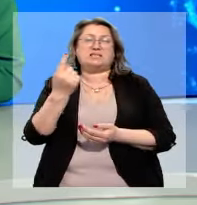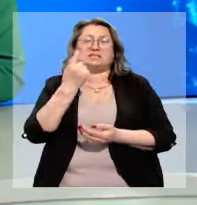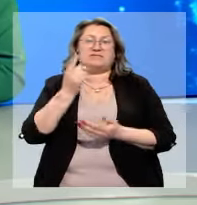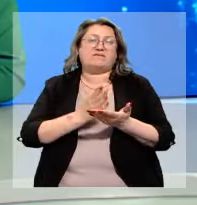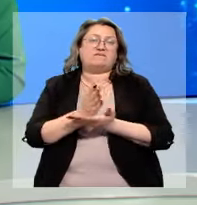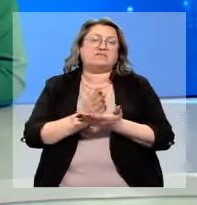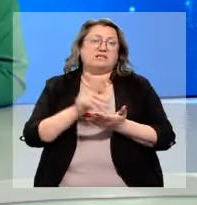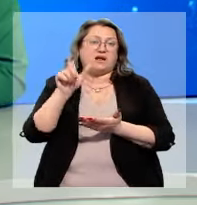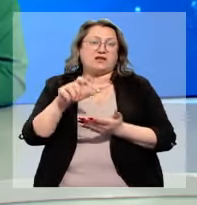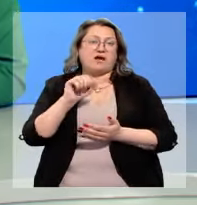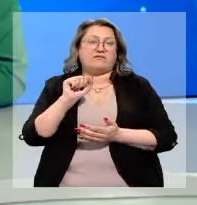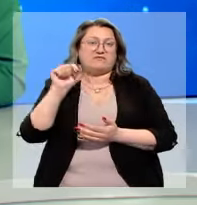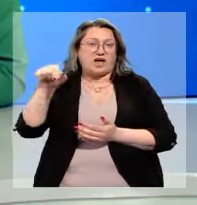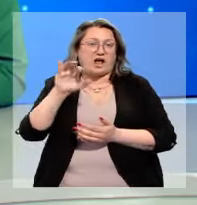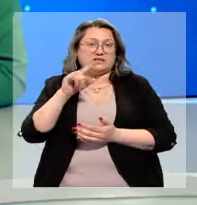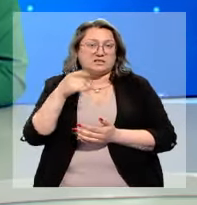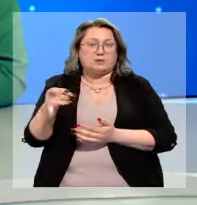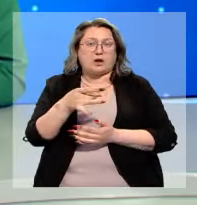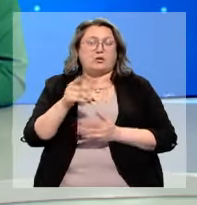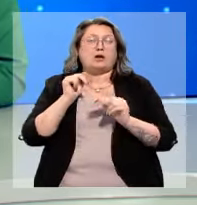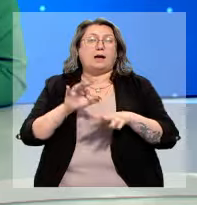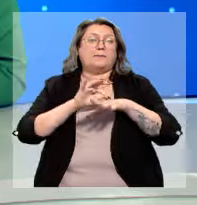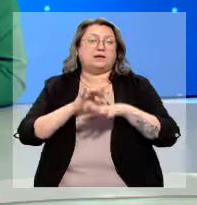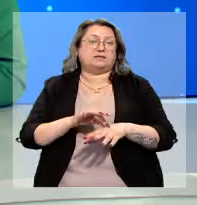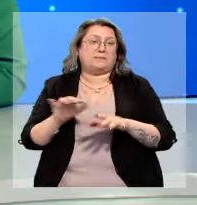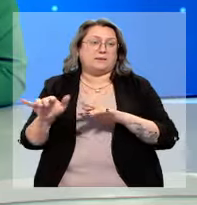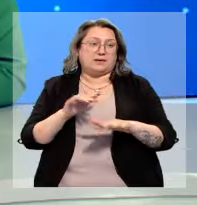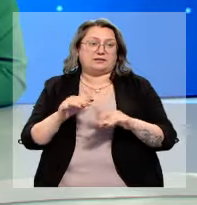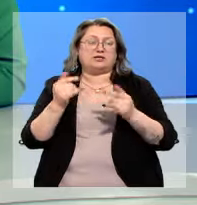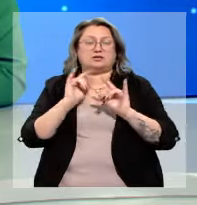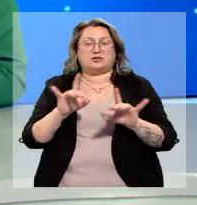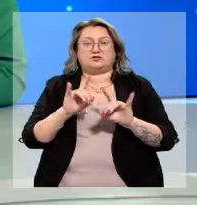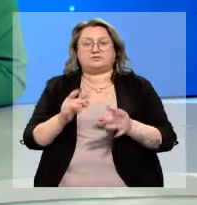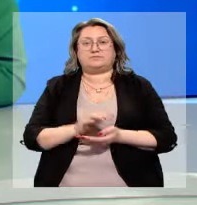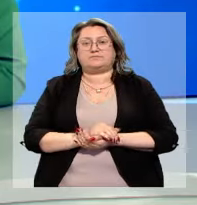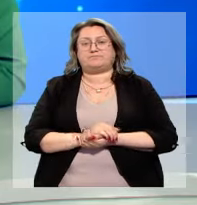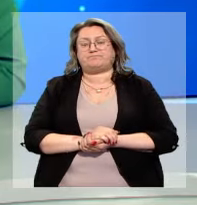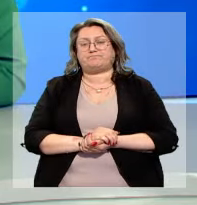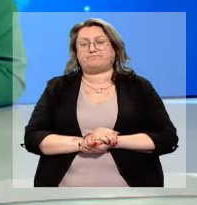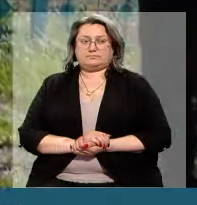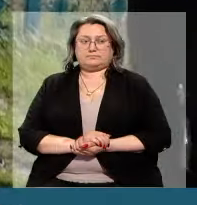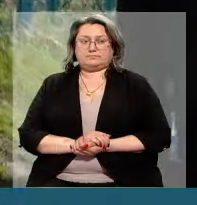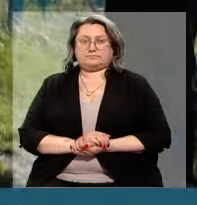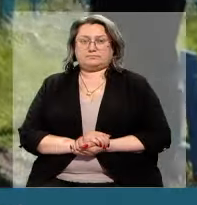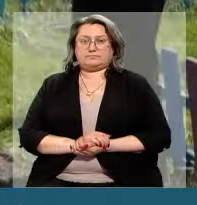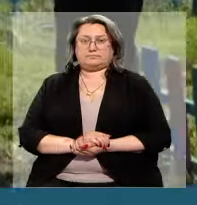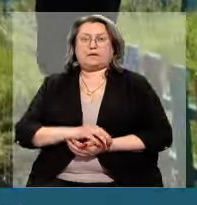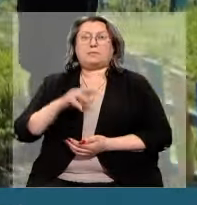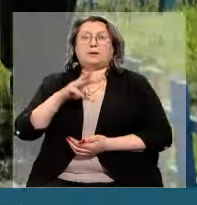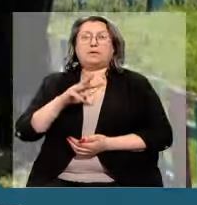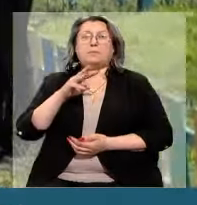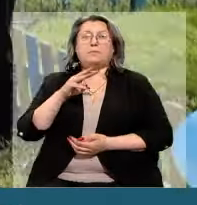единственного ветерана в Алтынсаринском районе. О том, как проходило мероприятие, расскажем в нашем следующем сюжете.